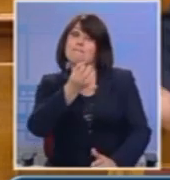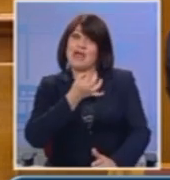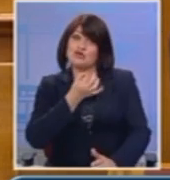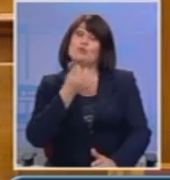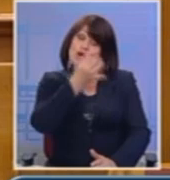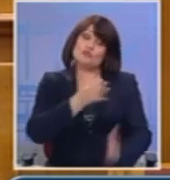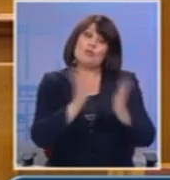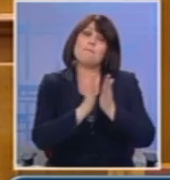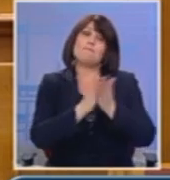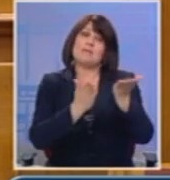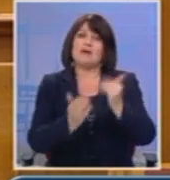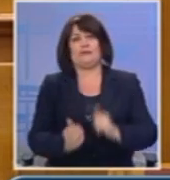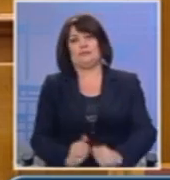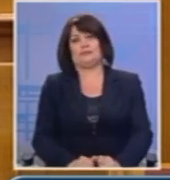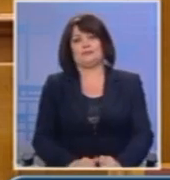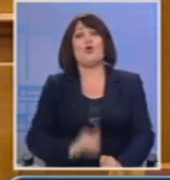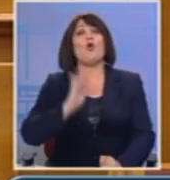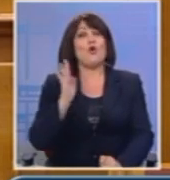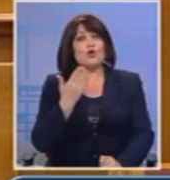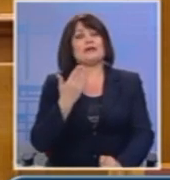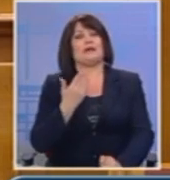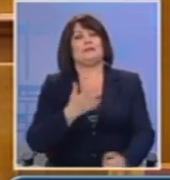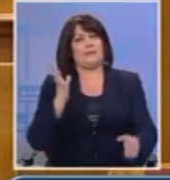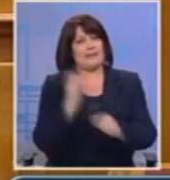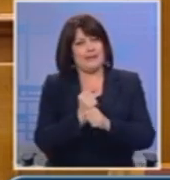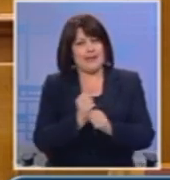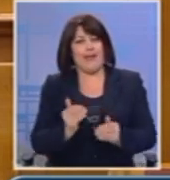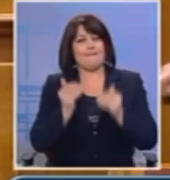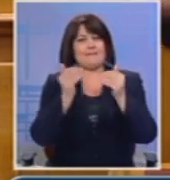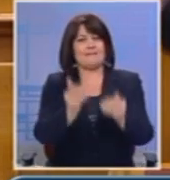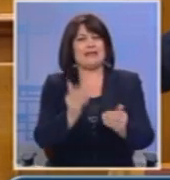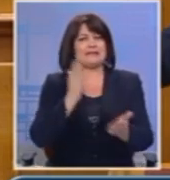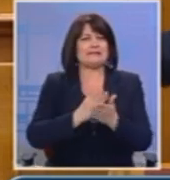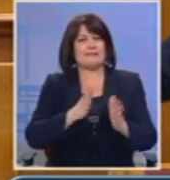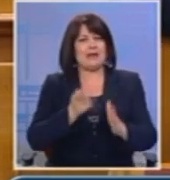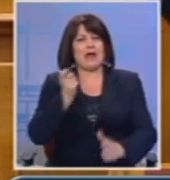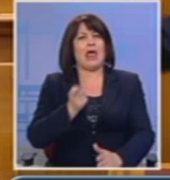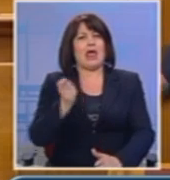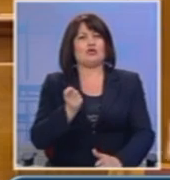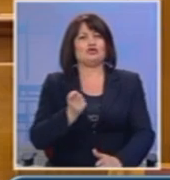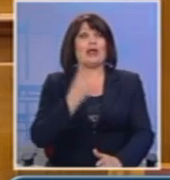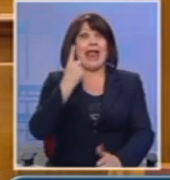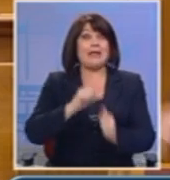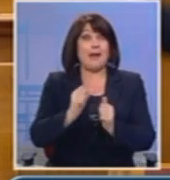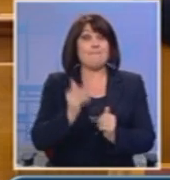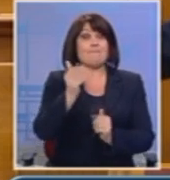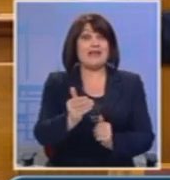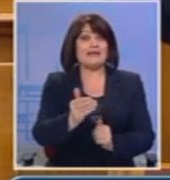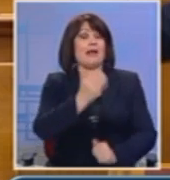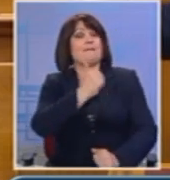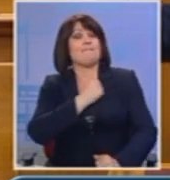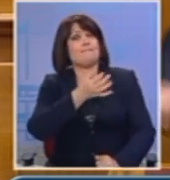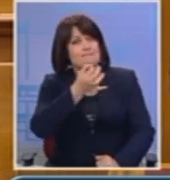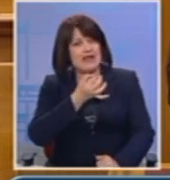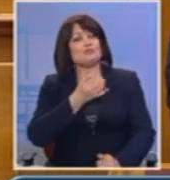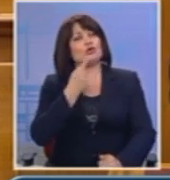πούμε μπράβο όταν θα φέρετε επιμήκυνση της μέσης διάρκειας του χρέους κατά ένα μήνα ελάτε να μας το